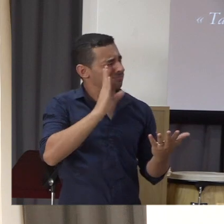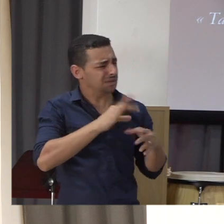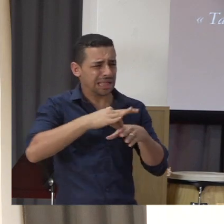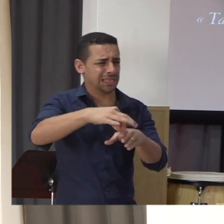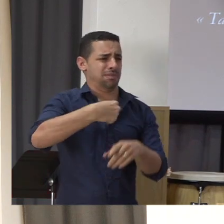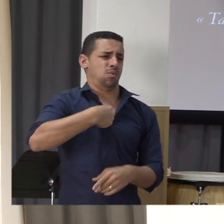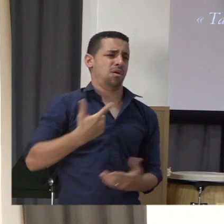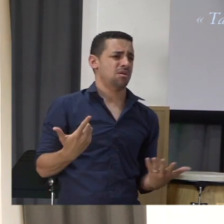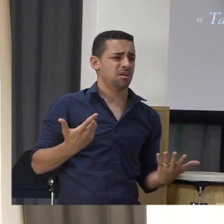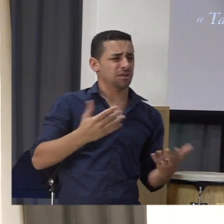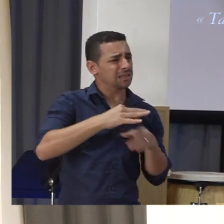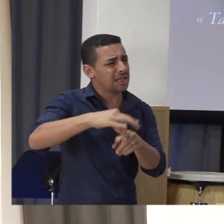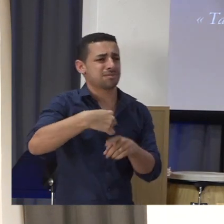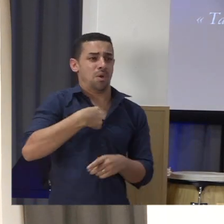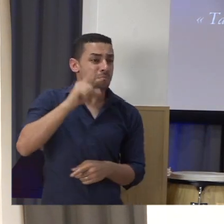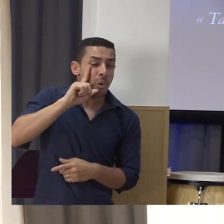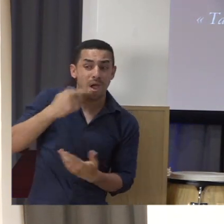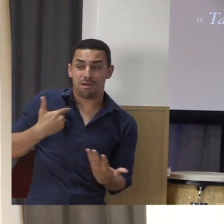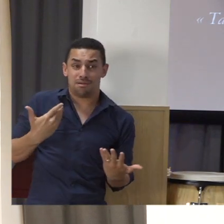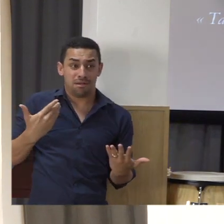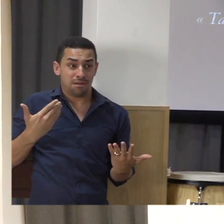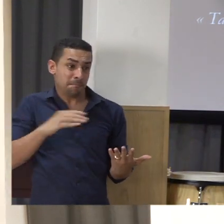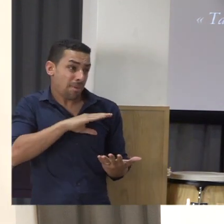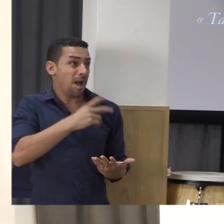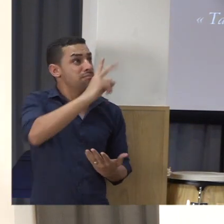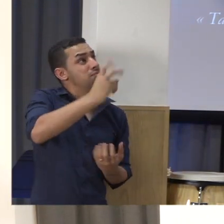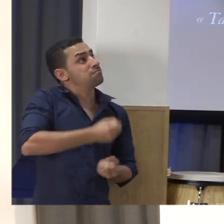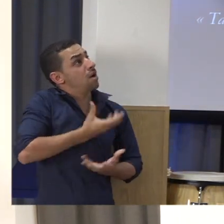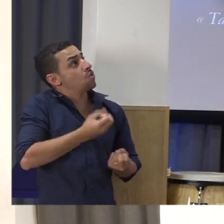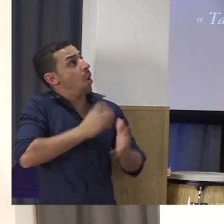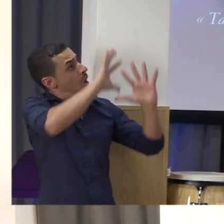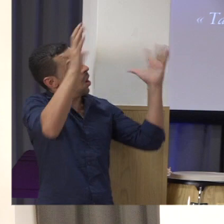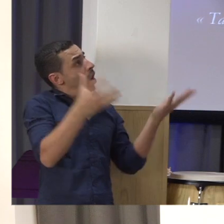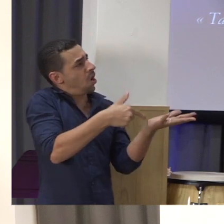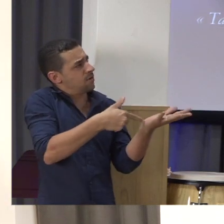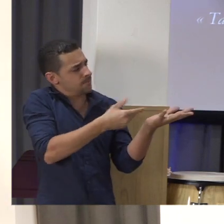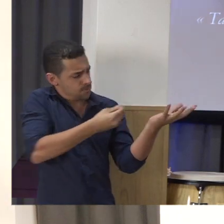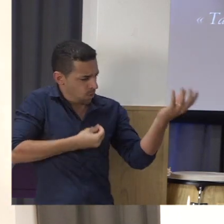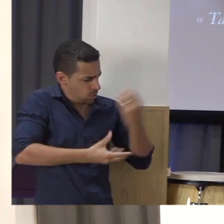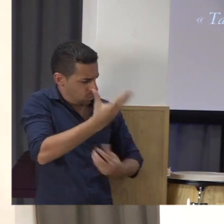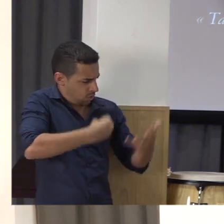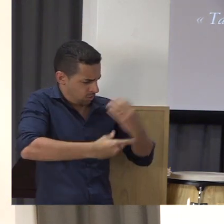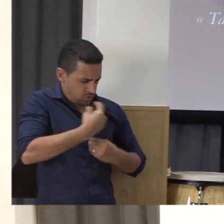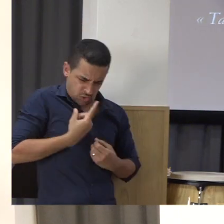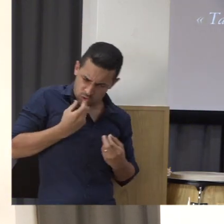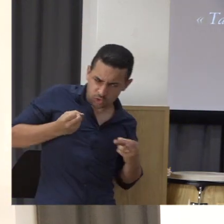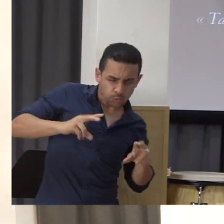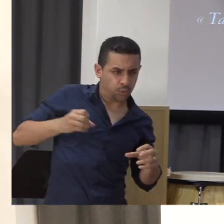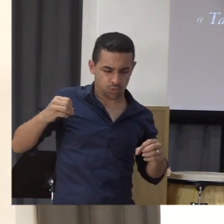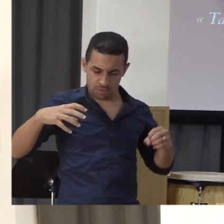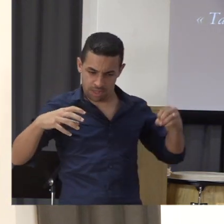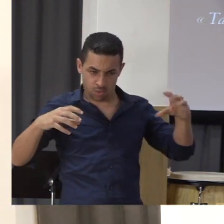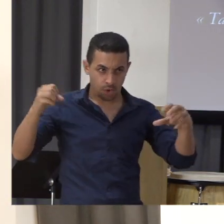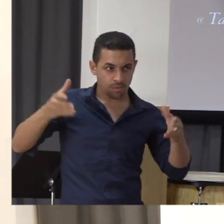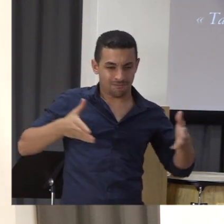conduis-moi. Conduis-moi parce que au travers de ta parole, je suis sûr qu'il y a une lumière qui va éclairer